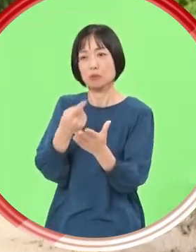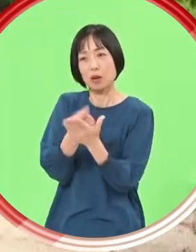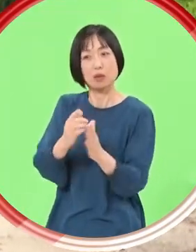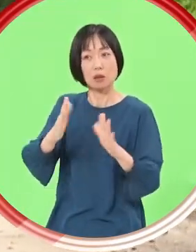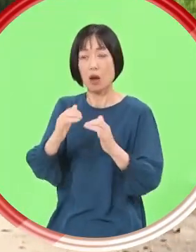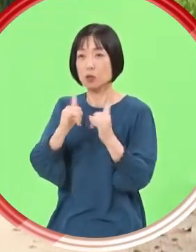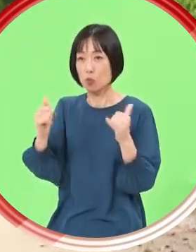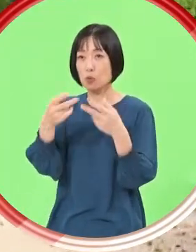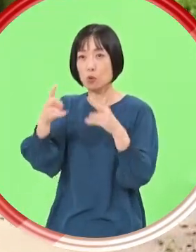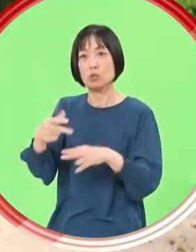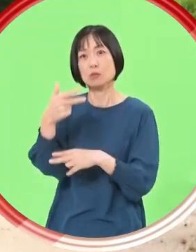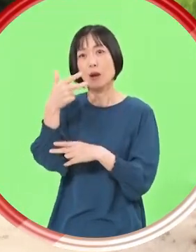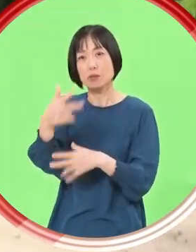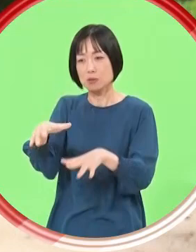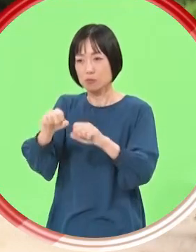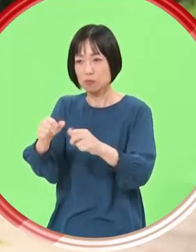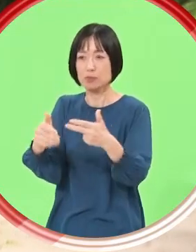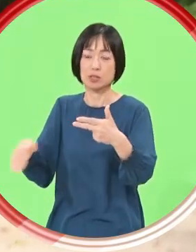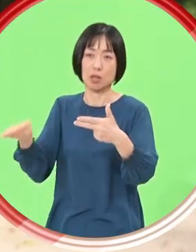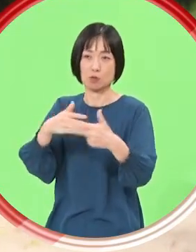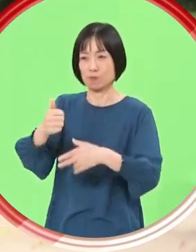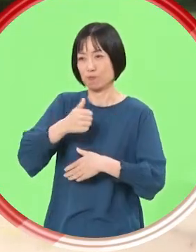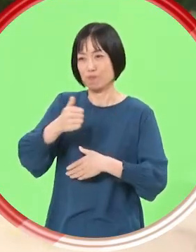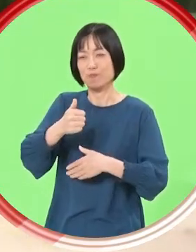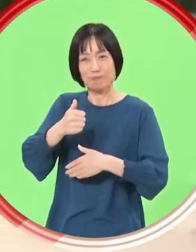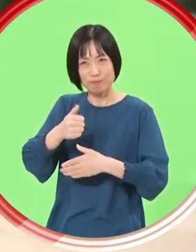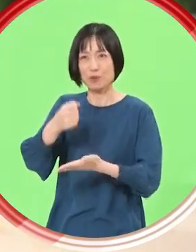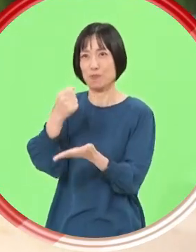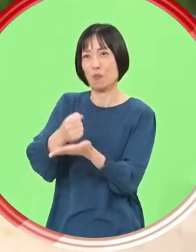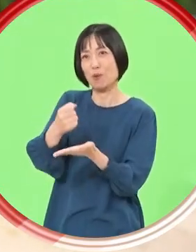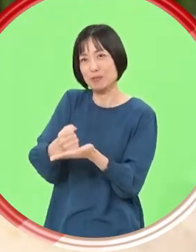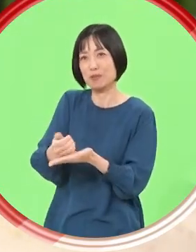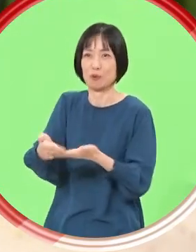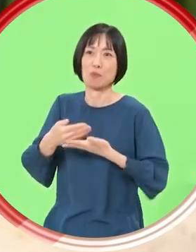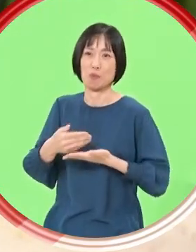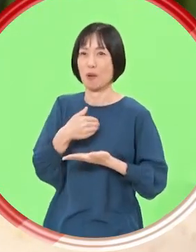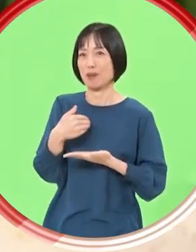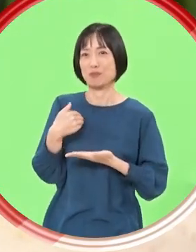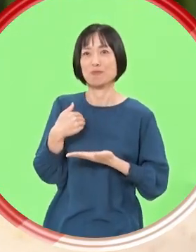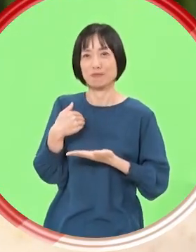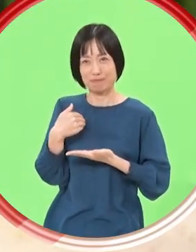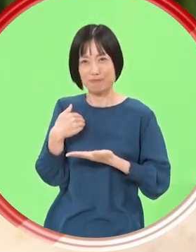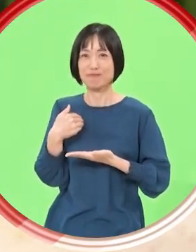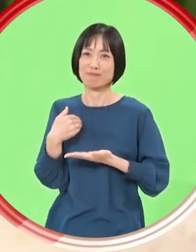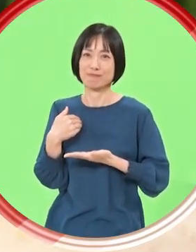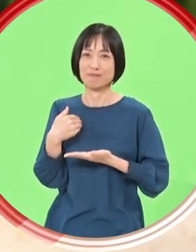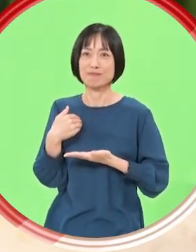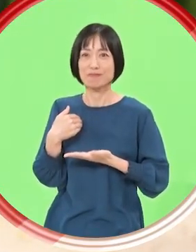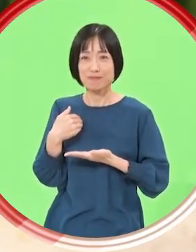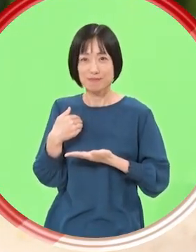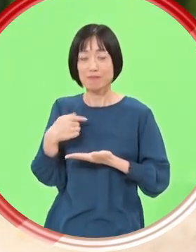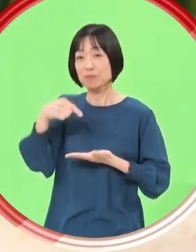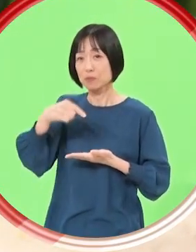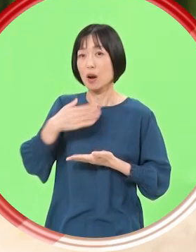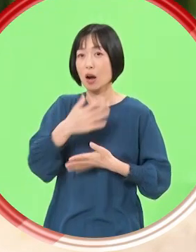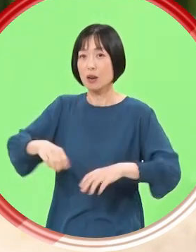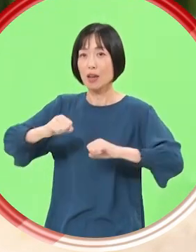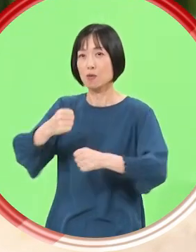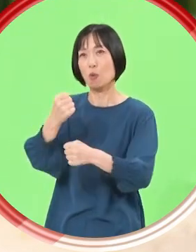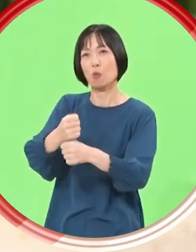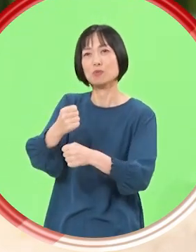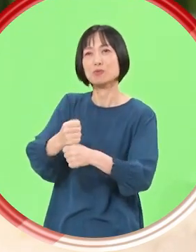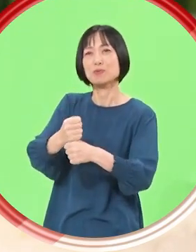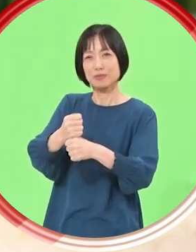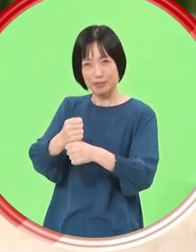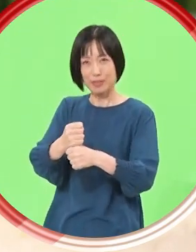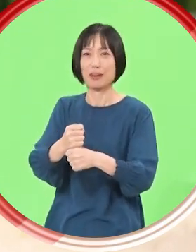たが、団体に所属しなくても広島市が所有する施設を利用すればポイントを貯めることができます。高齢者生き生き活